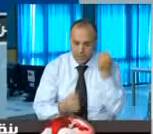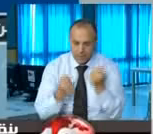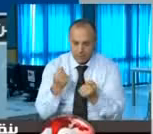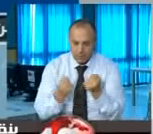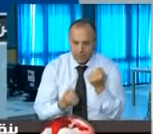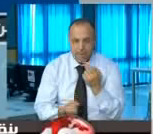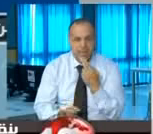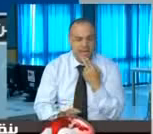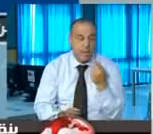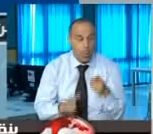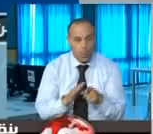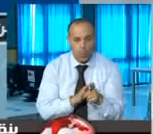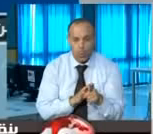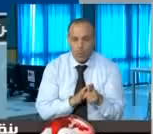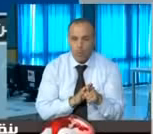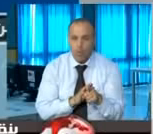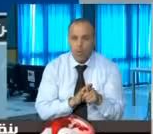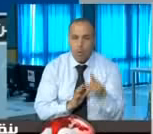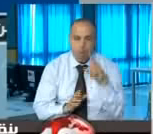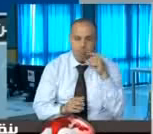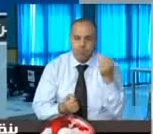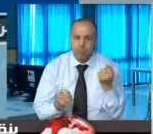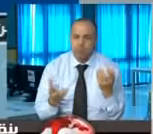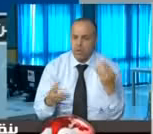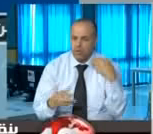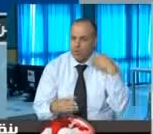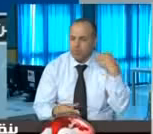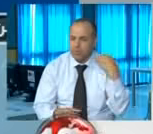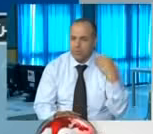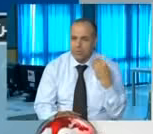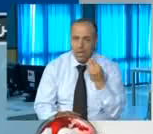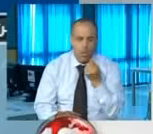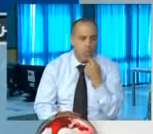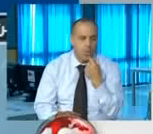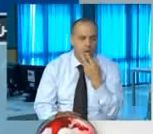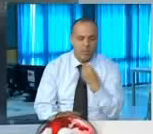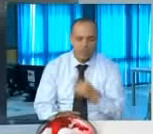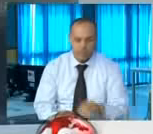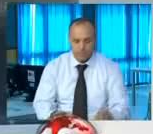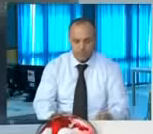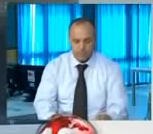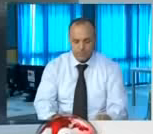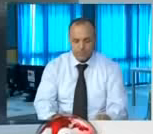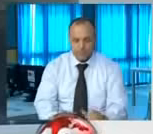أصيل بنغردان ومحملة بكمية من الأدوية.